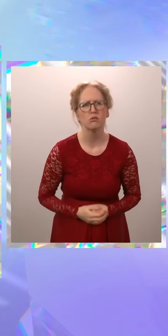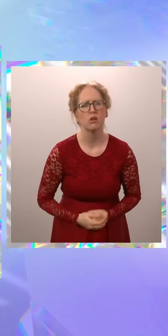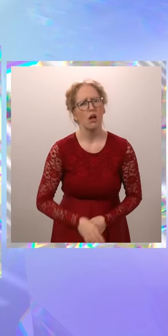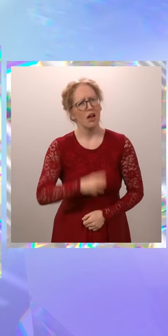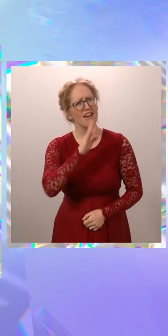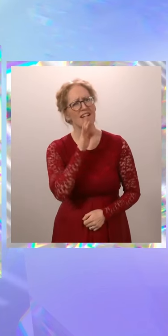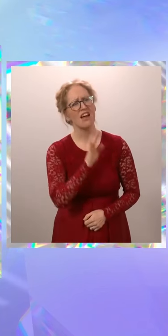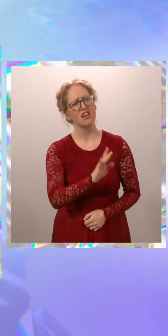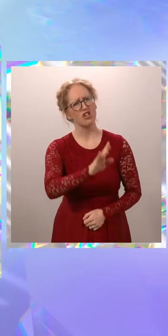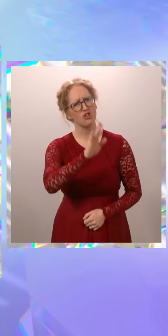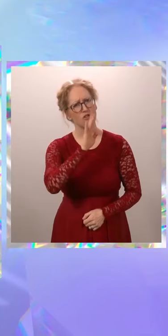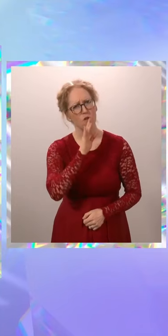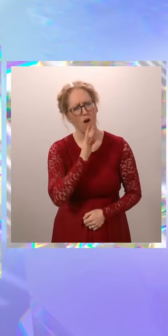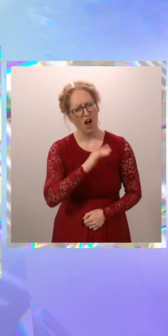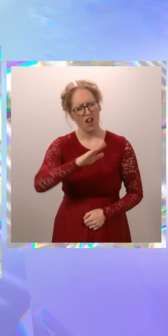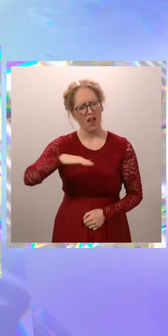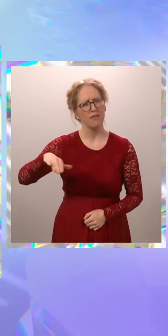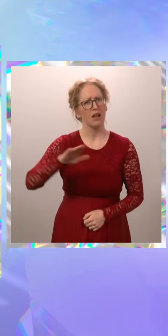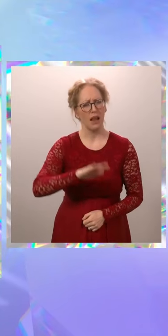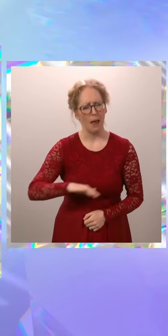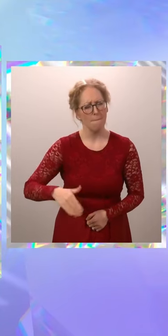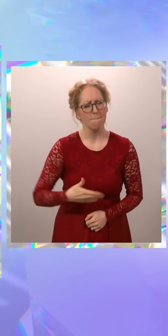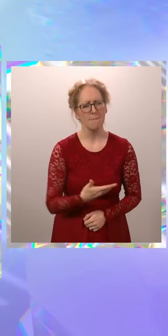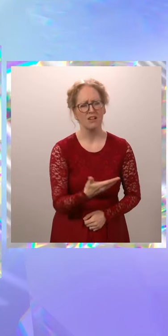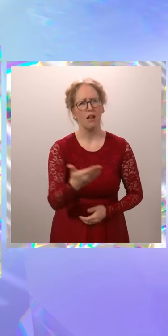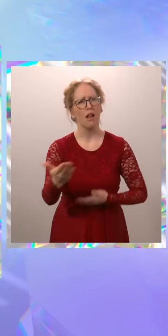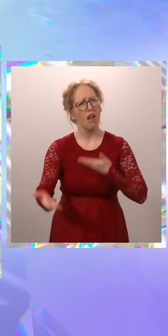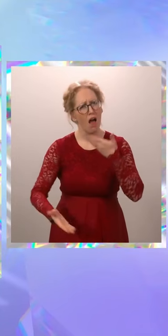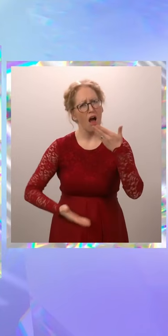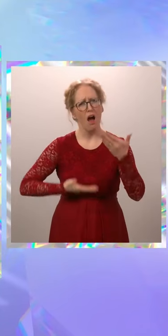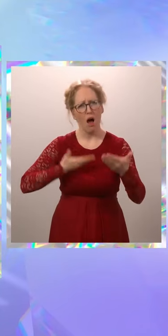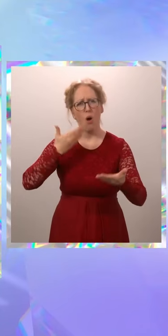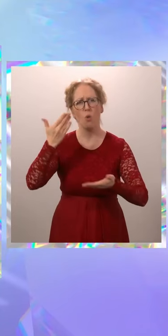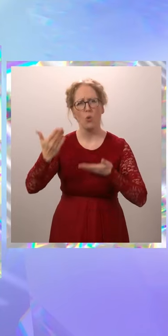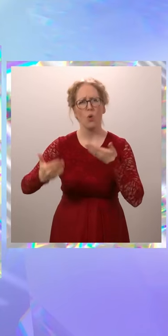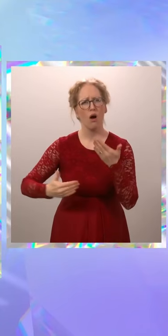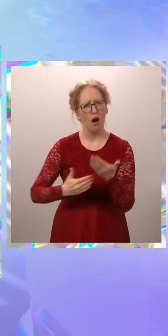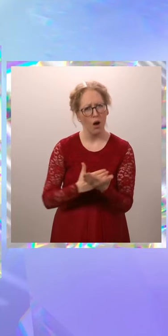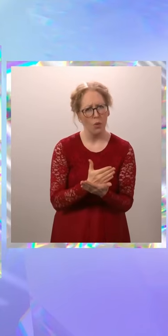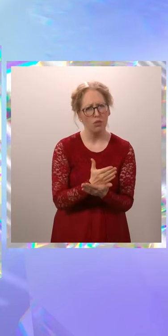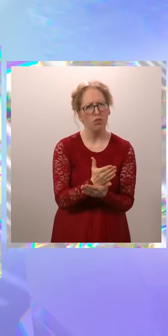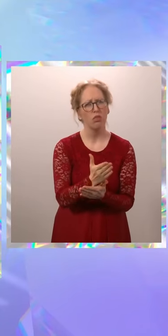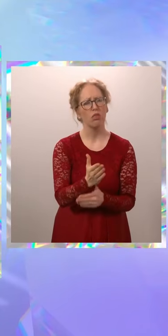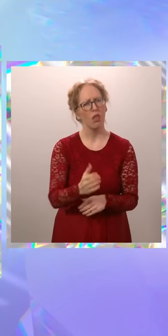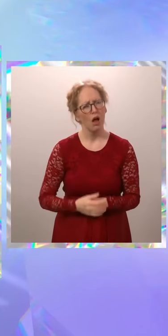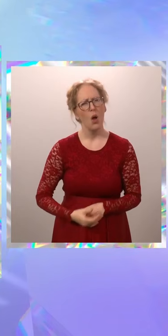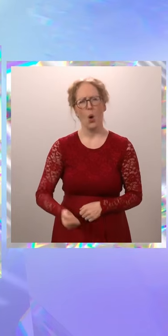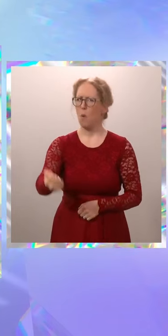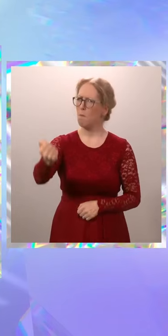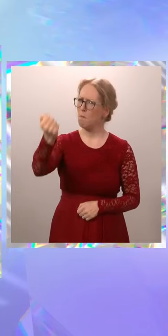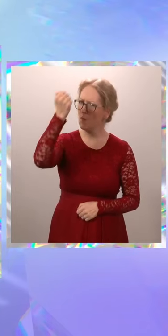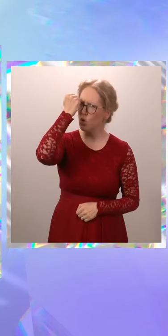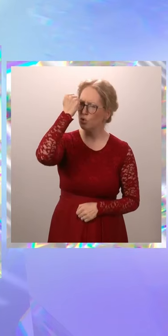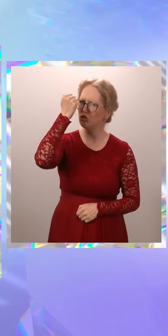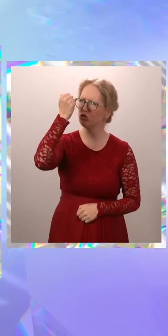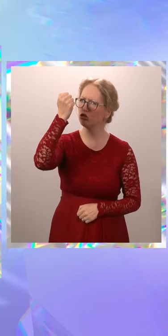kertokaa lasten lapsille lauluin, himmetä